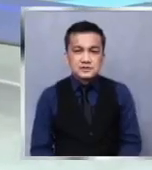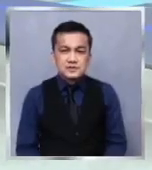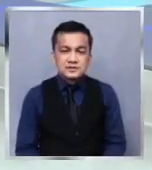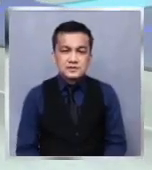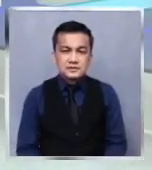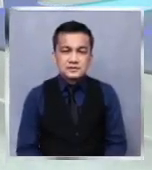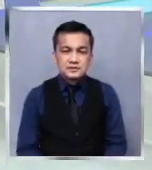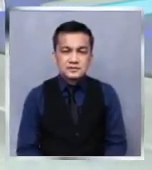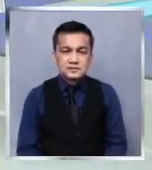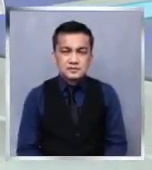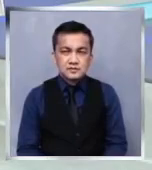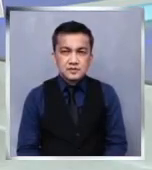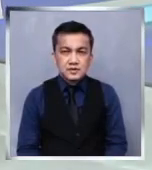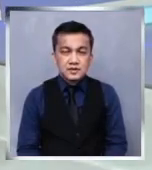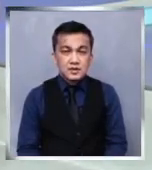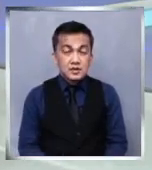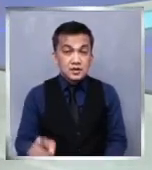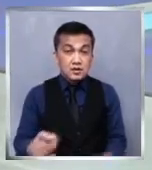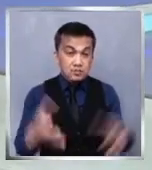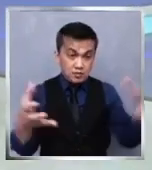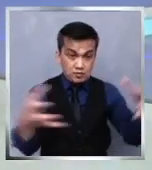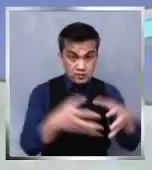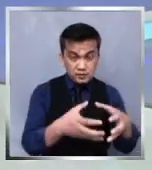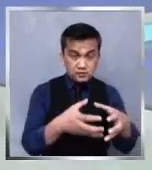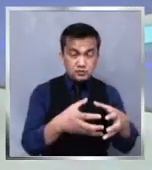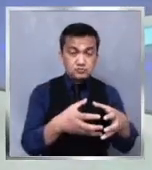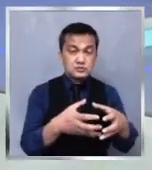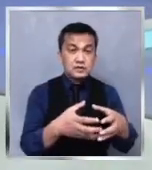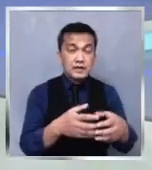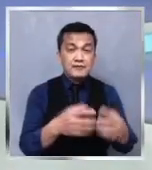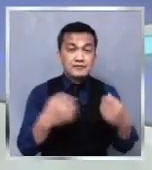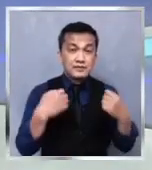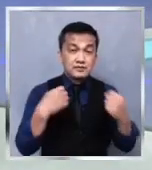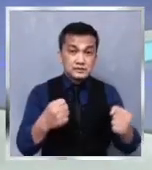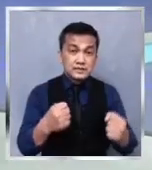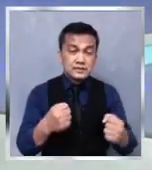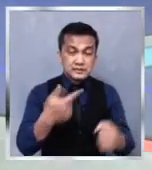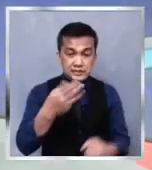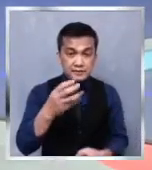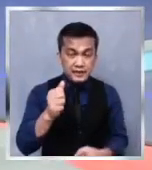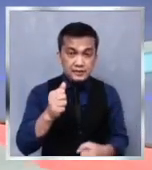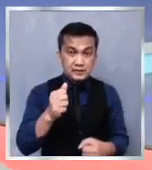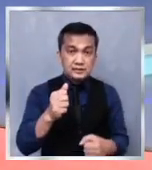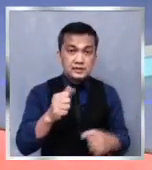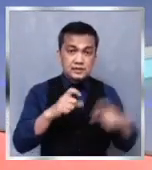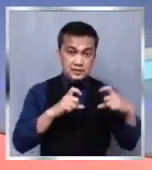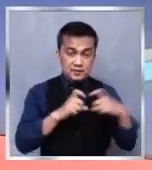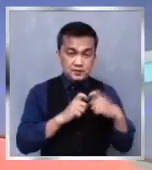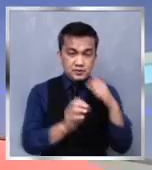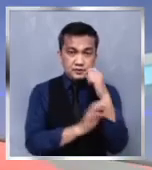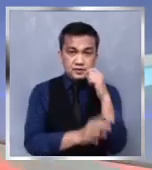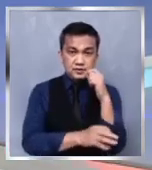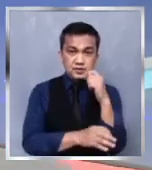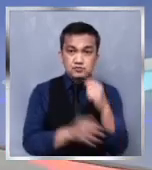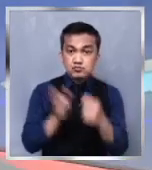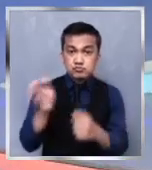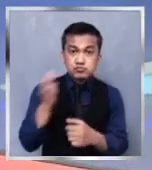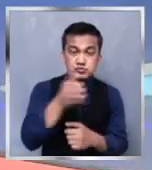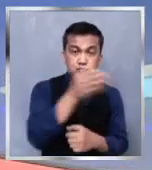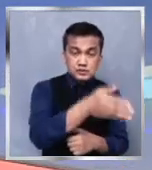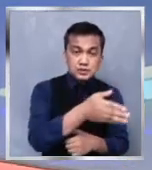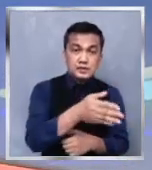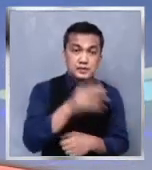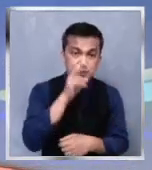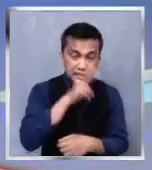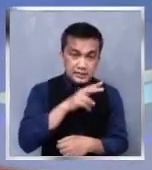Bagong puwersa po ng GMA Kapuso Foundation ay nasa iba't ibang bahagi na ng Visayas at Mindanao para maghatid ng tulong sa mga kababayan